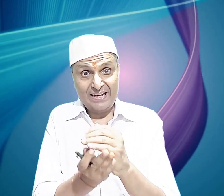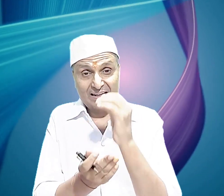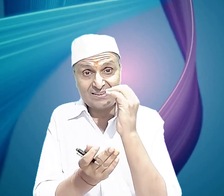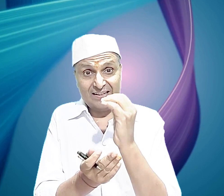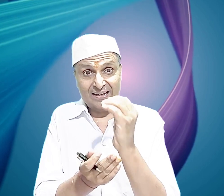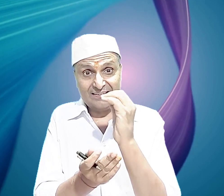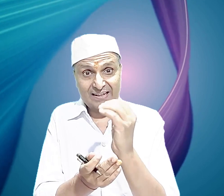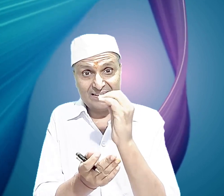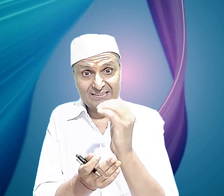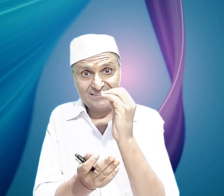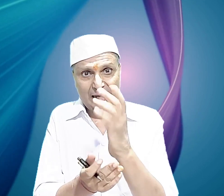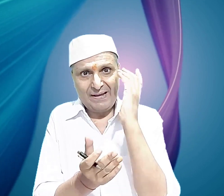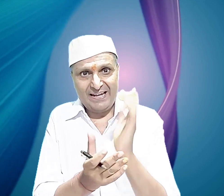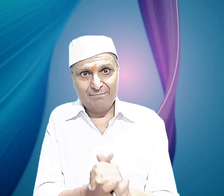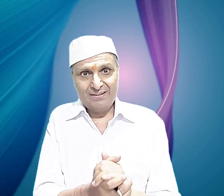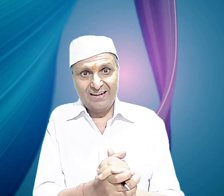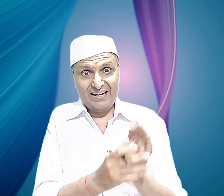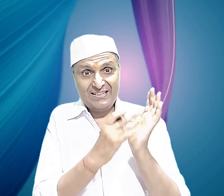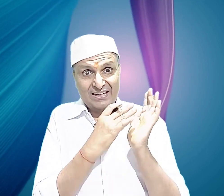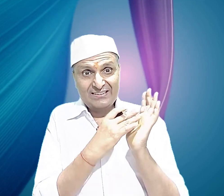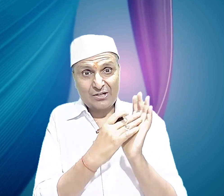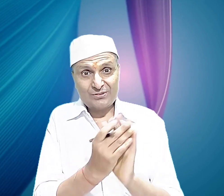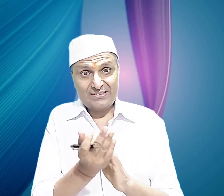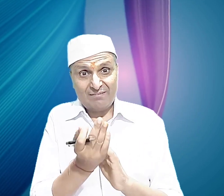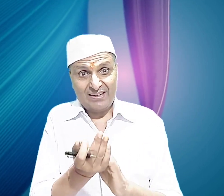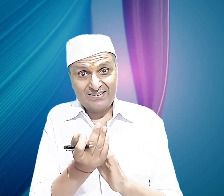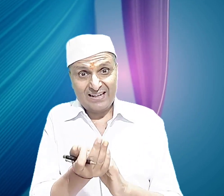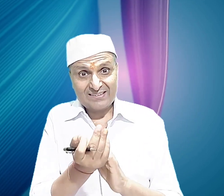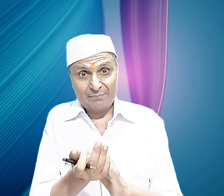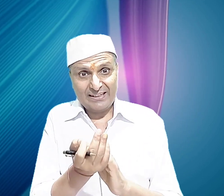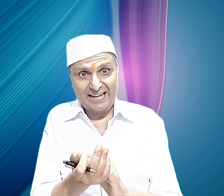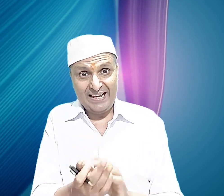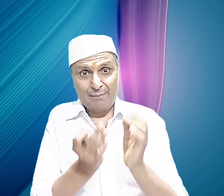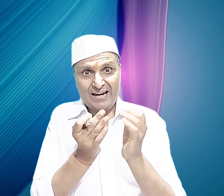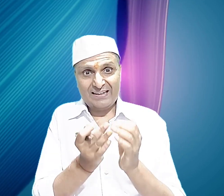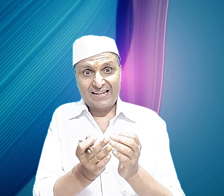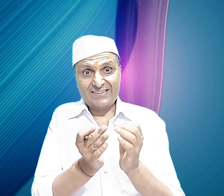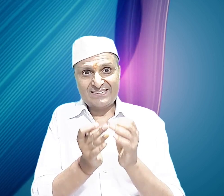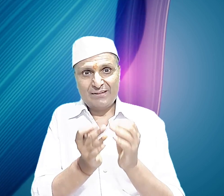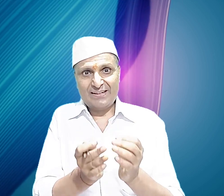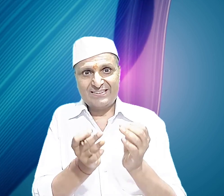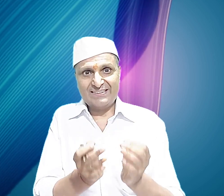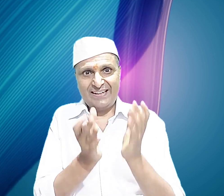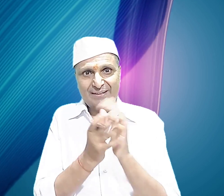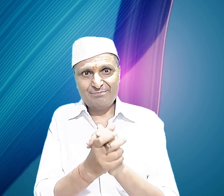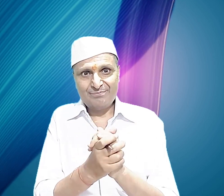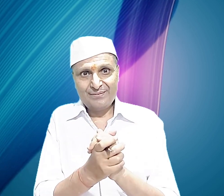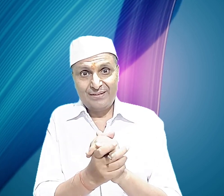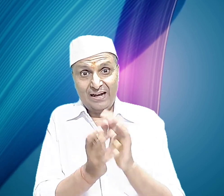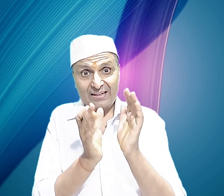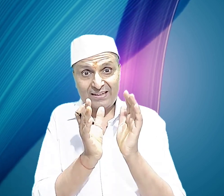जैन 18,500 चला पाएंगे हम? अरे 40 करोड़ से 44 लाख तक सिमट गए हैं, अब आगे कितना सिमटना चाहते